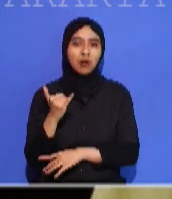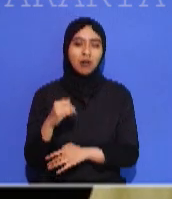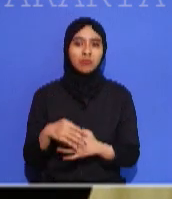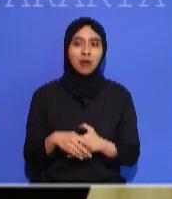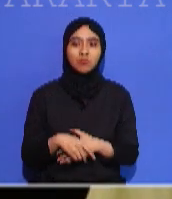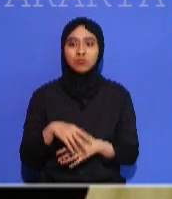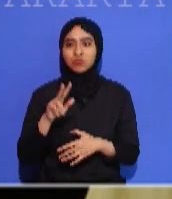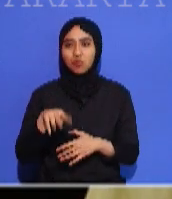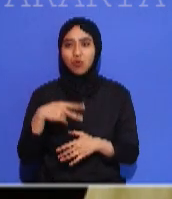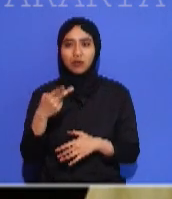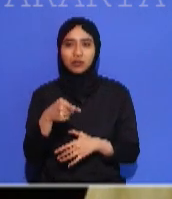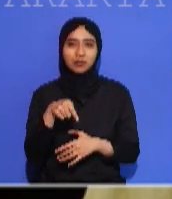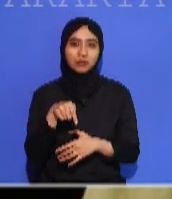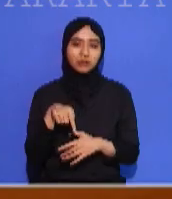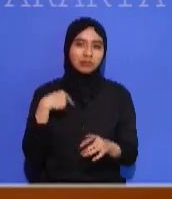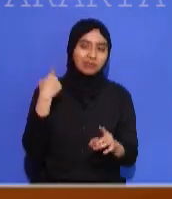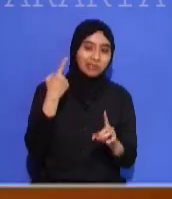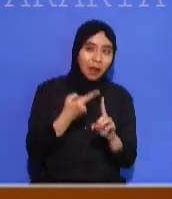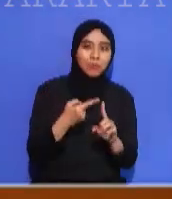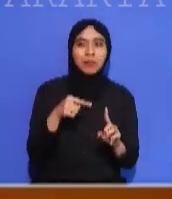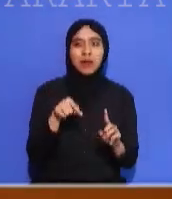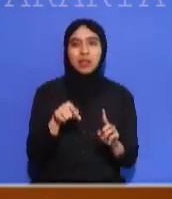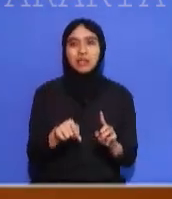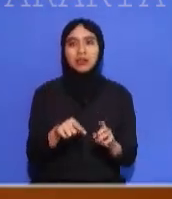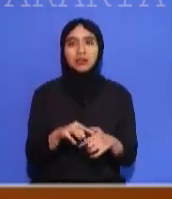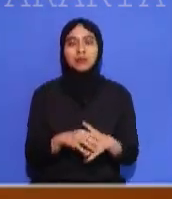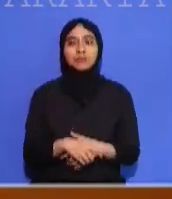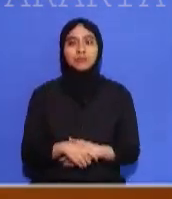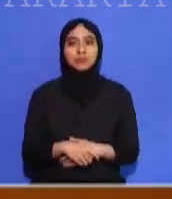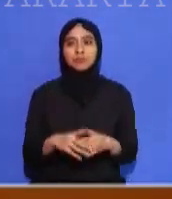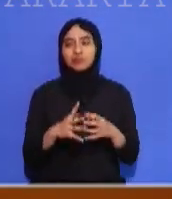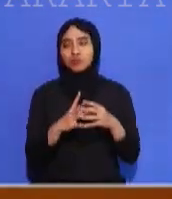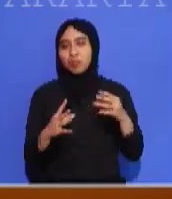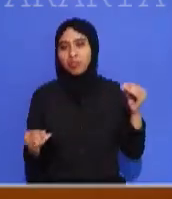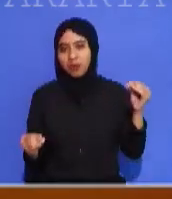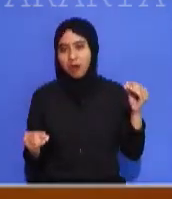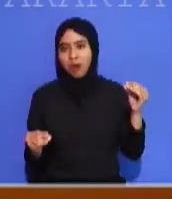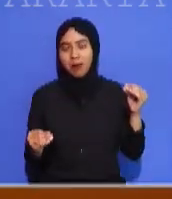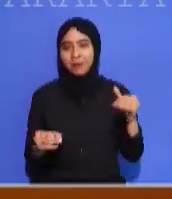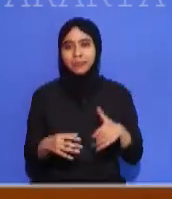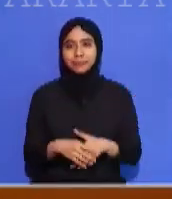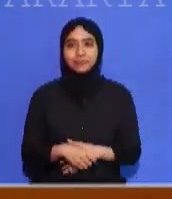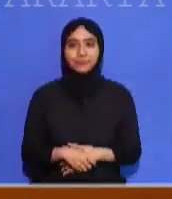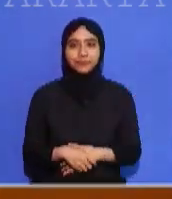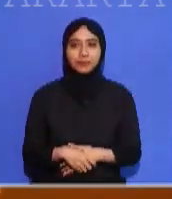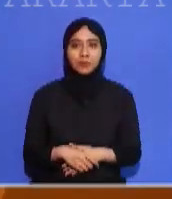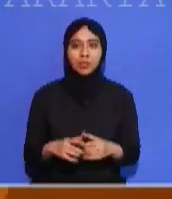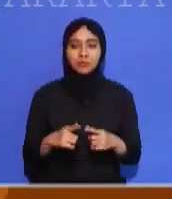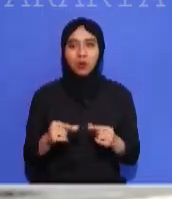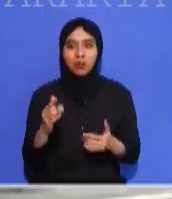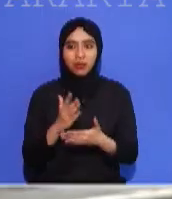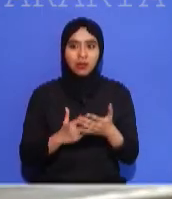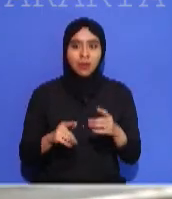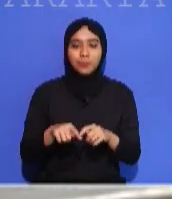DIY sampai dengan di kalangan e Sumatera ada di Jawa Tengah Pati